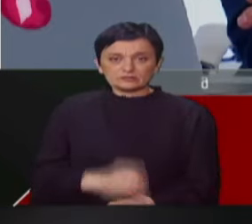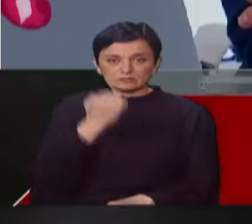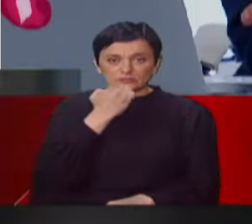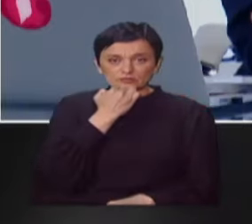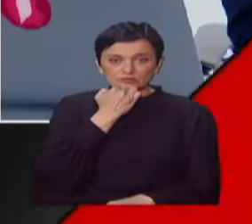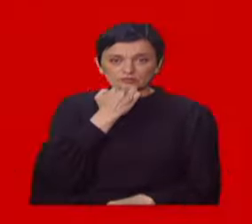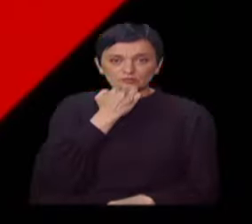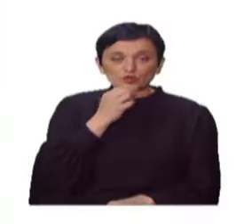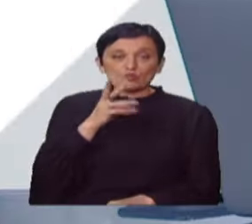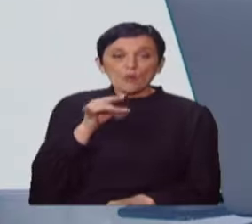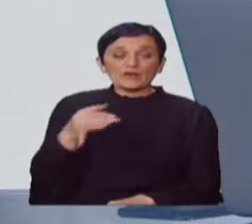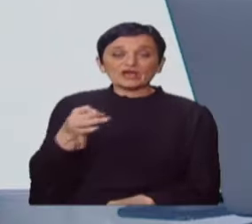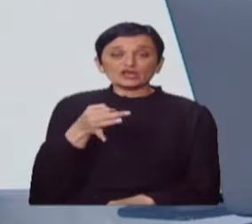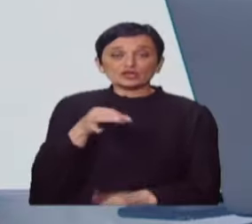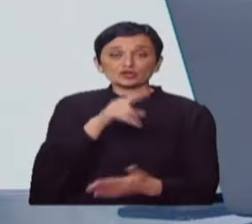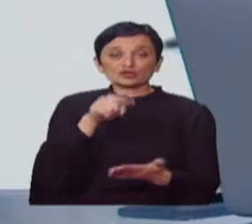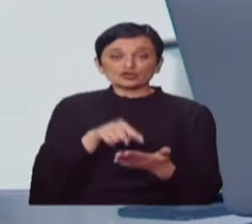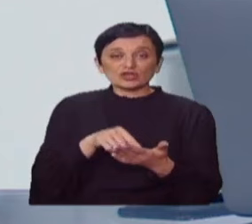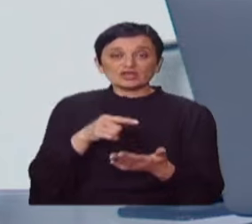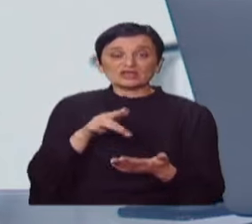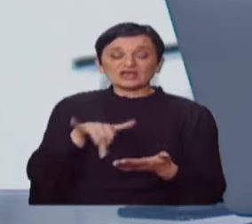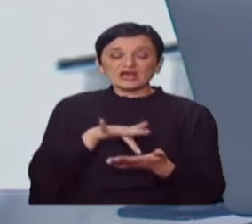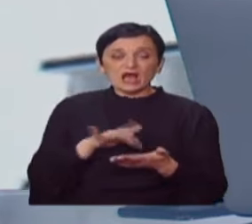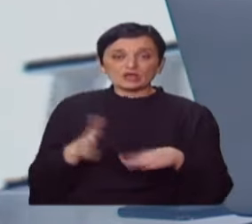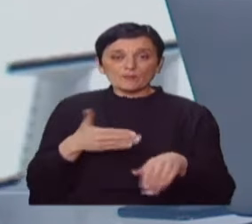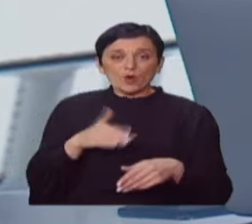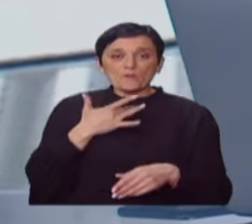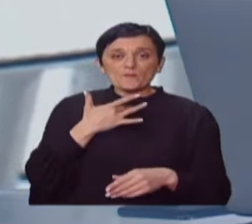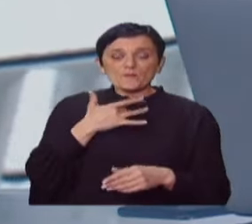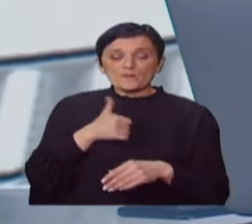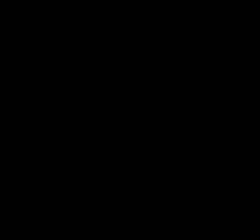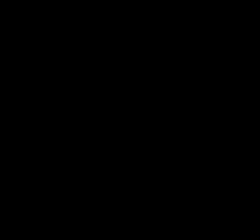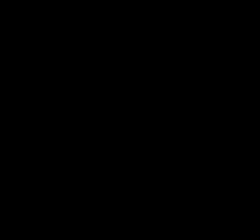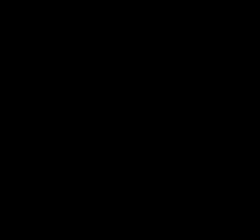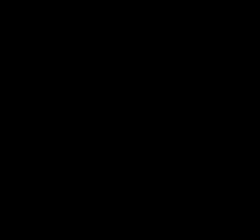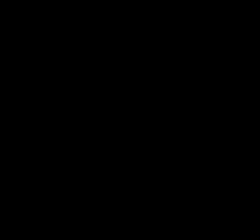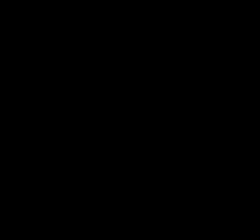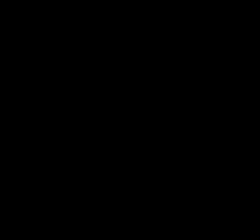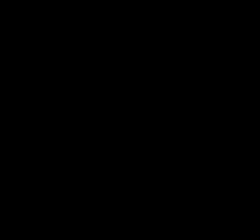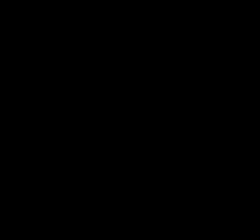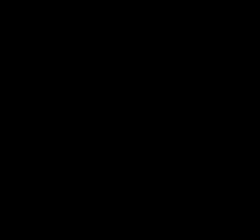Მადლობთ. მოამბე რეგიონების შეკითხვებს ქალაქ ბათუმის მერი არჩილ ჩიქოვანი პასუხობდა.